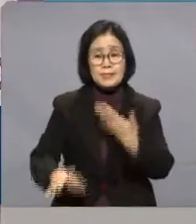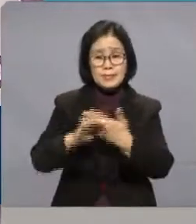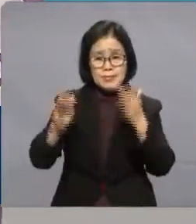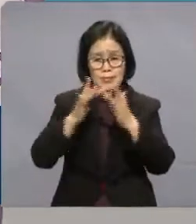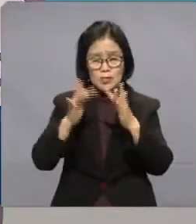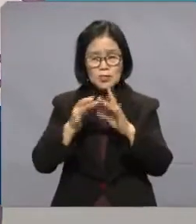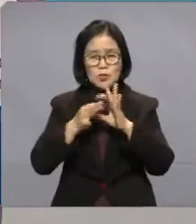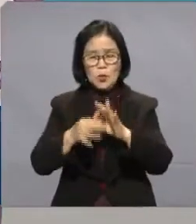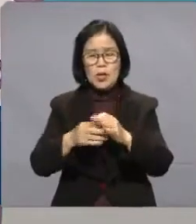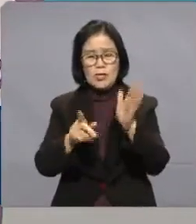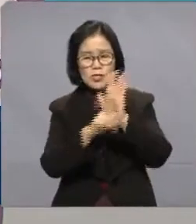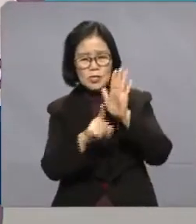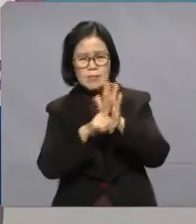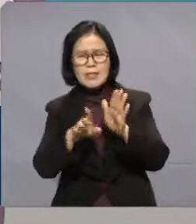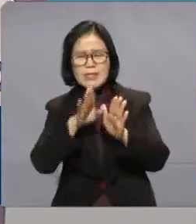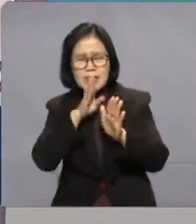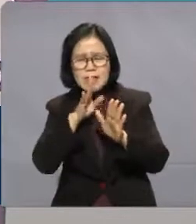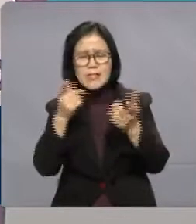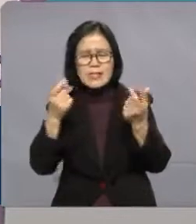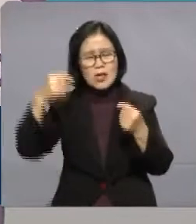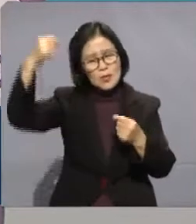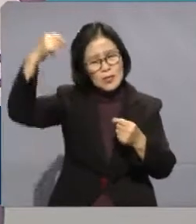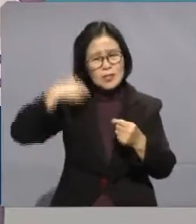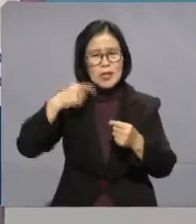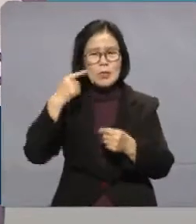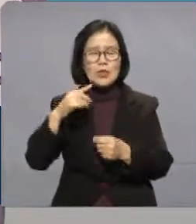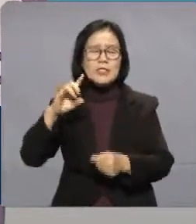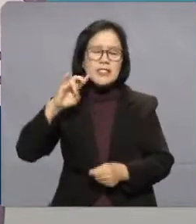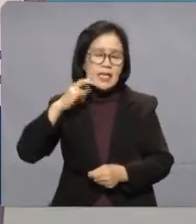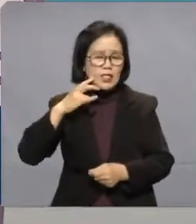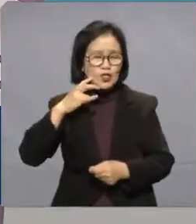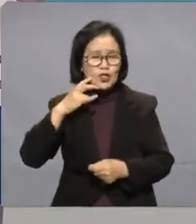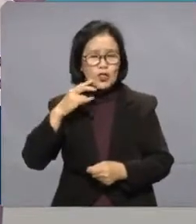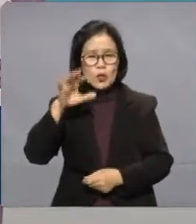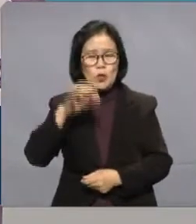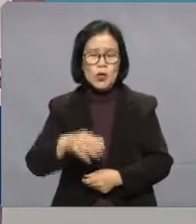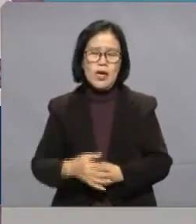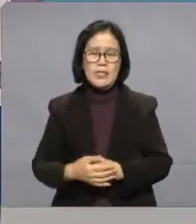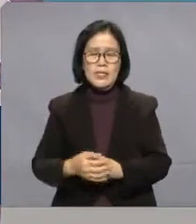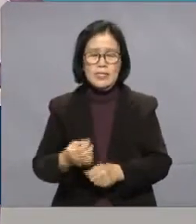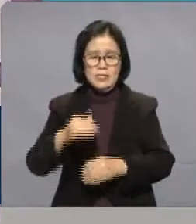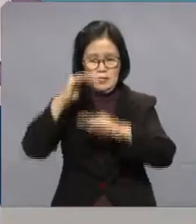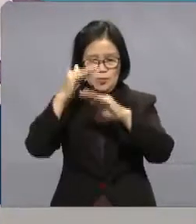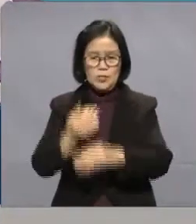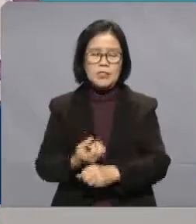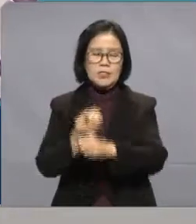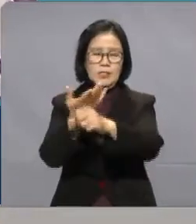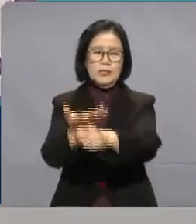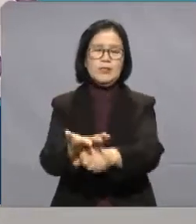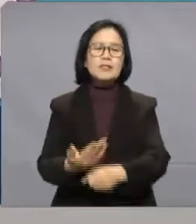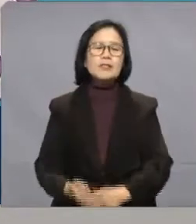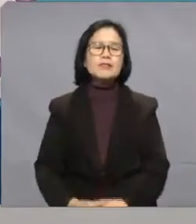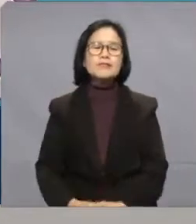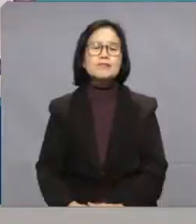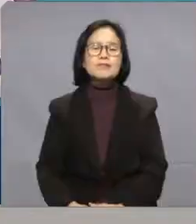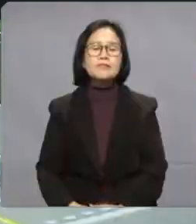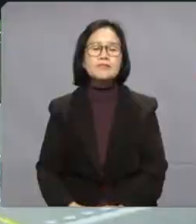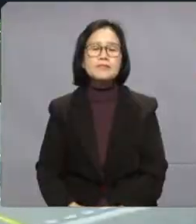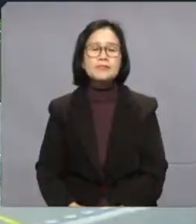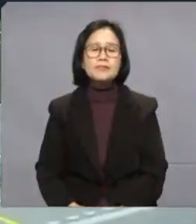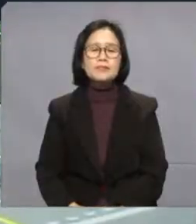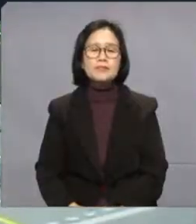통해 전시물들을 실제처럼 느껴보도록 하는 예술 향유 공간에 유은총 기자가 다녀왔습니다.